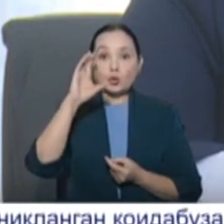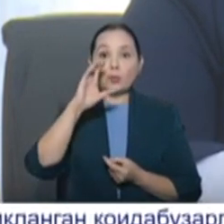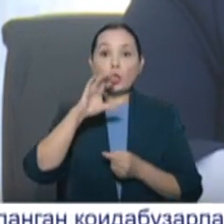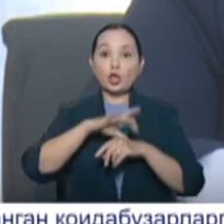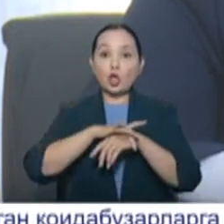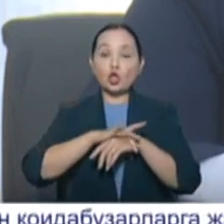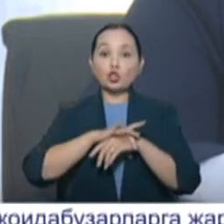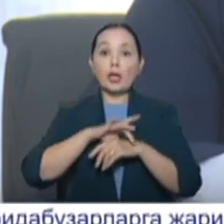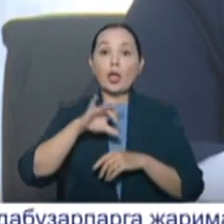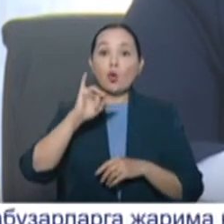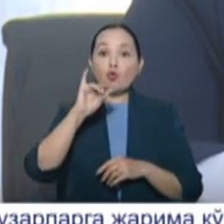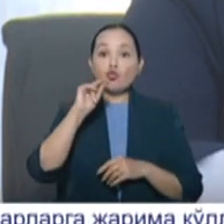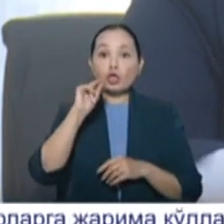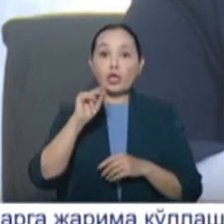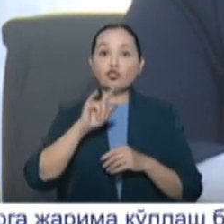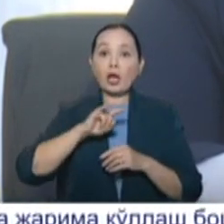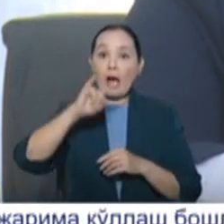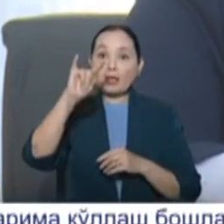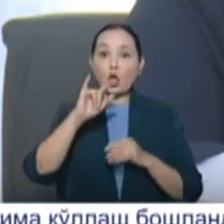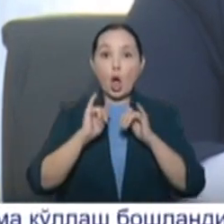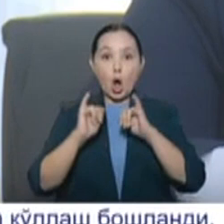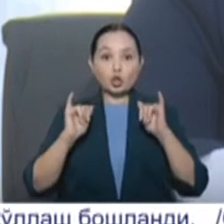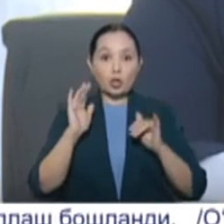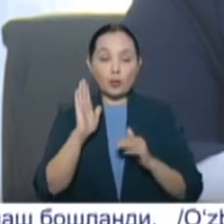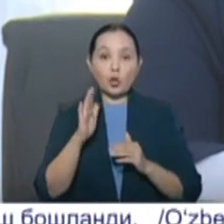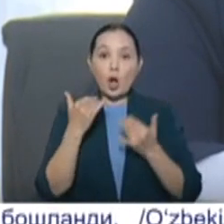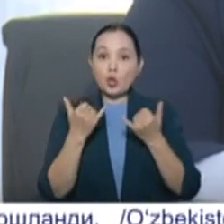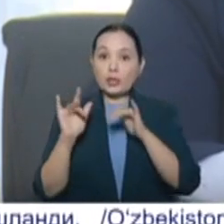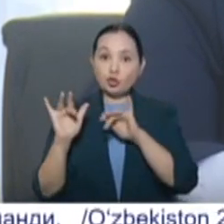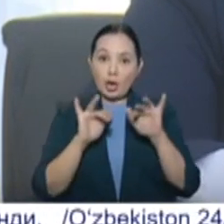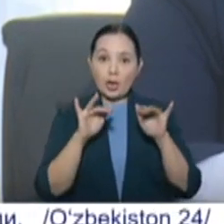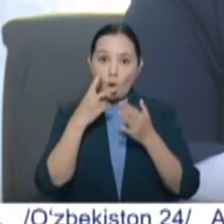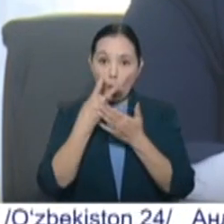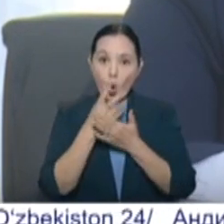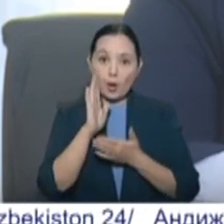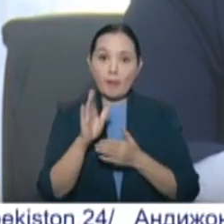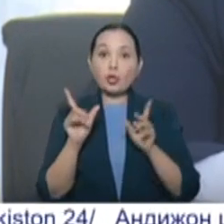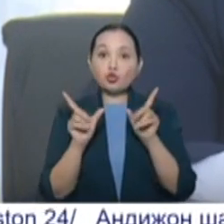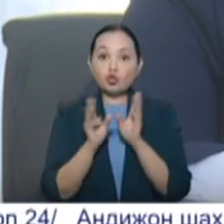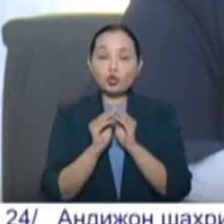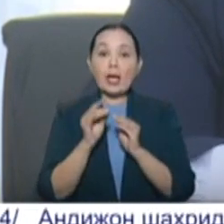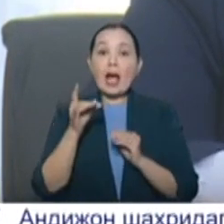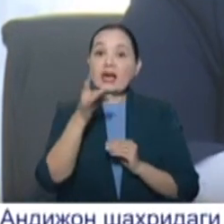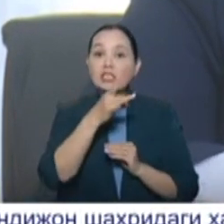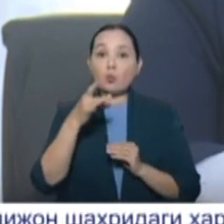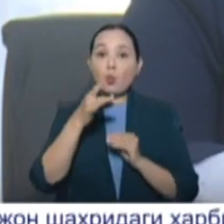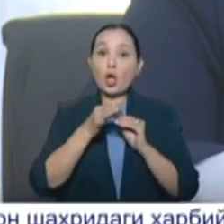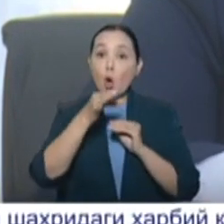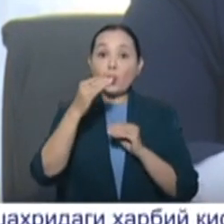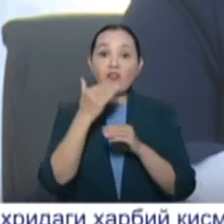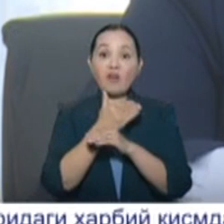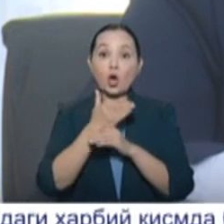Nukus, Termiz va boshqa qatnovlarni sonini oshirish bo'yicha hozir chora-tadbirlar ko'rilyapti. Shuningdek, respublika hududi bo'ylab